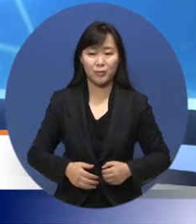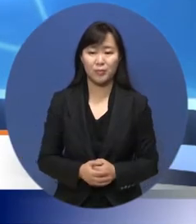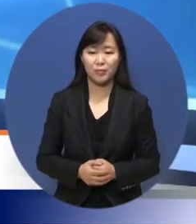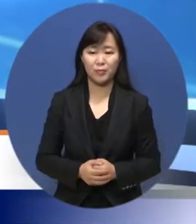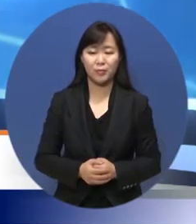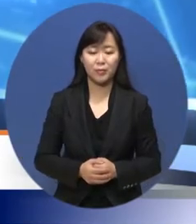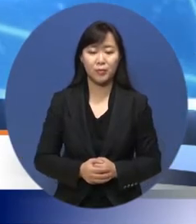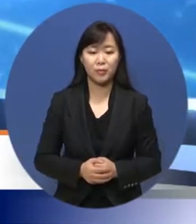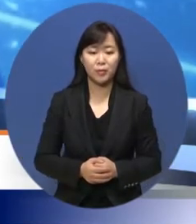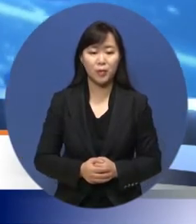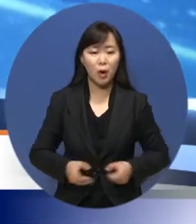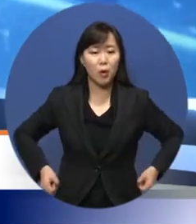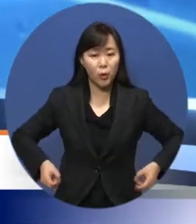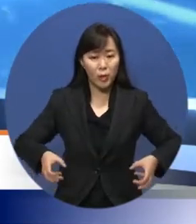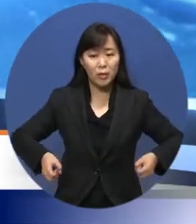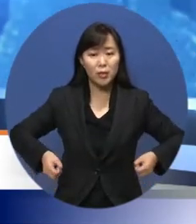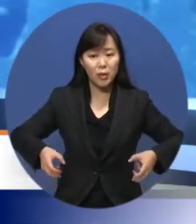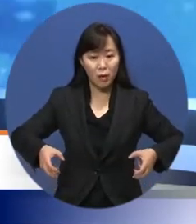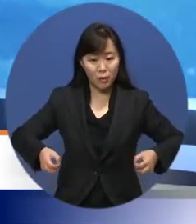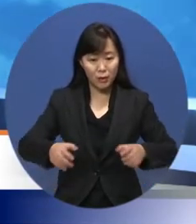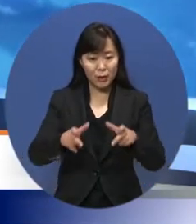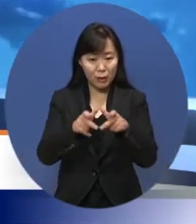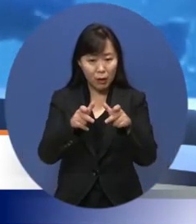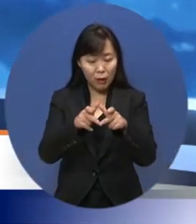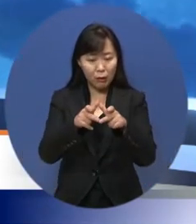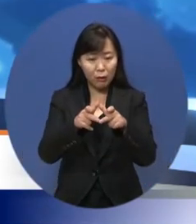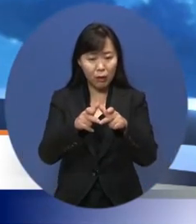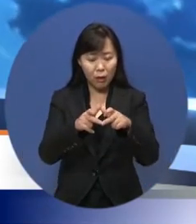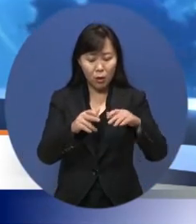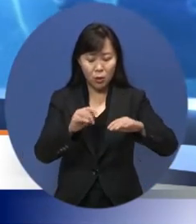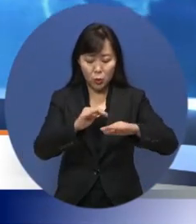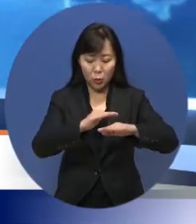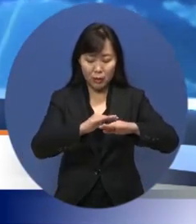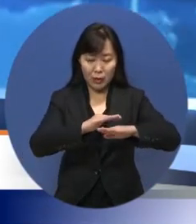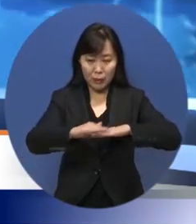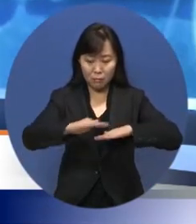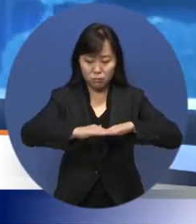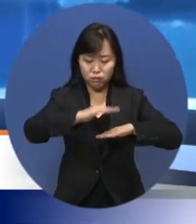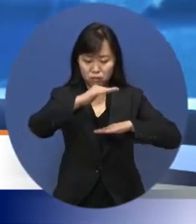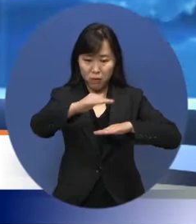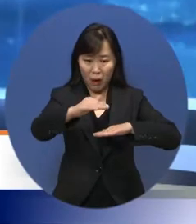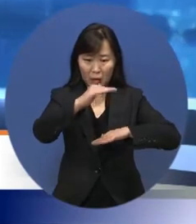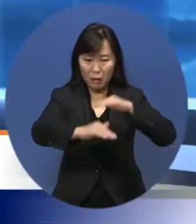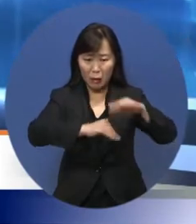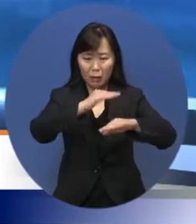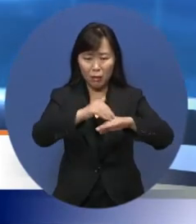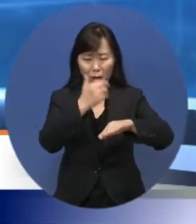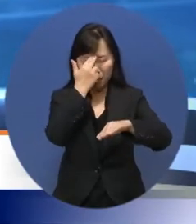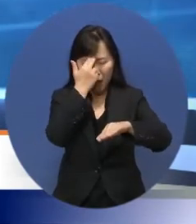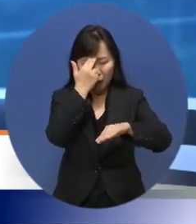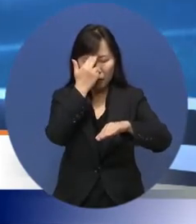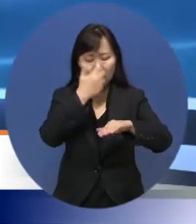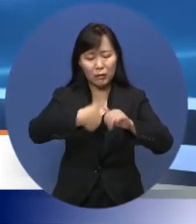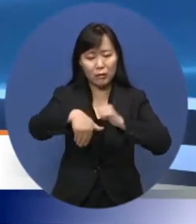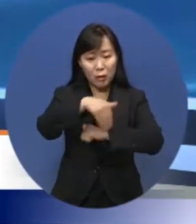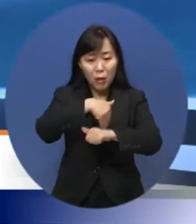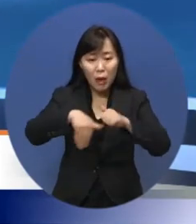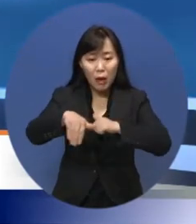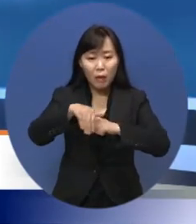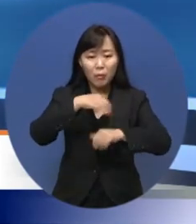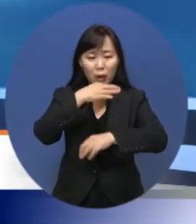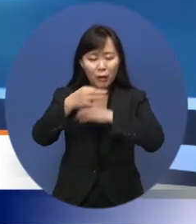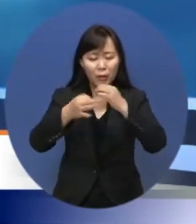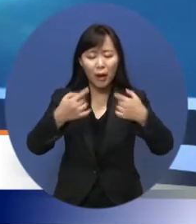하는데요. 휠체어 이용자들에게 턱과 계단은 오르내릴 수조차 없는 장벽일 뿐입니다. 이들의